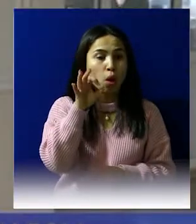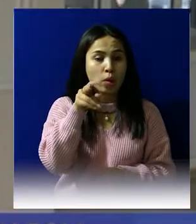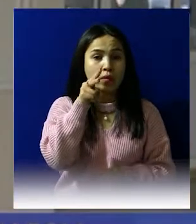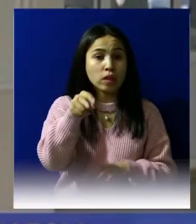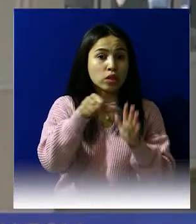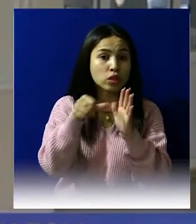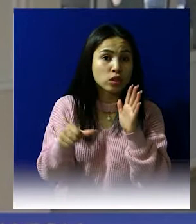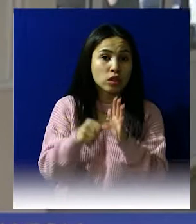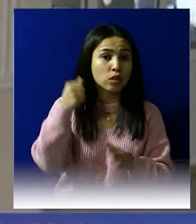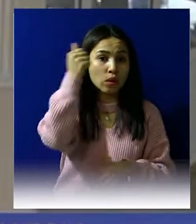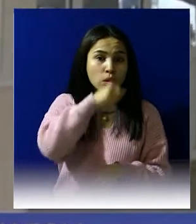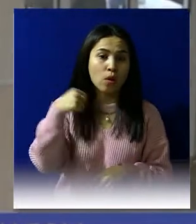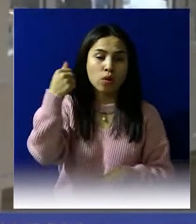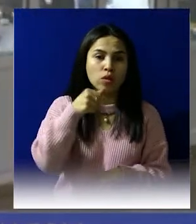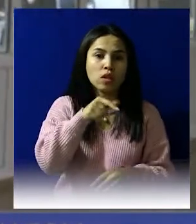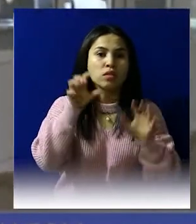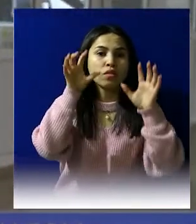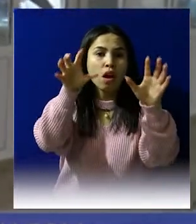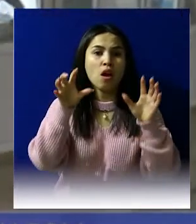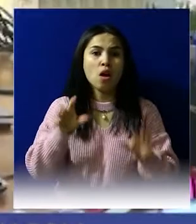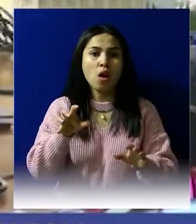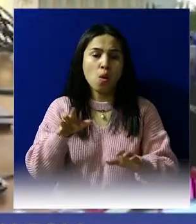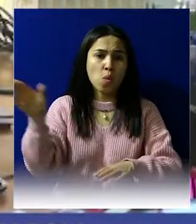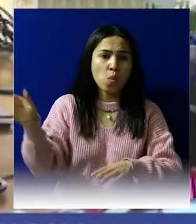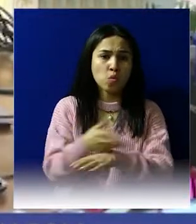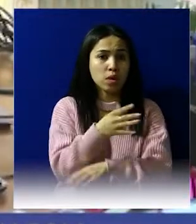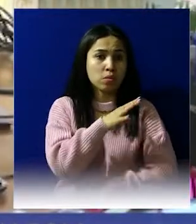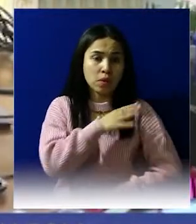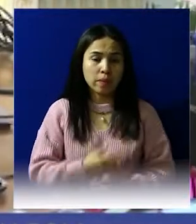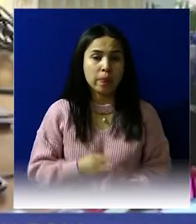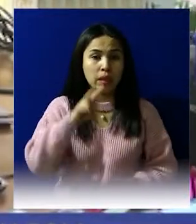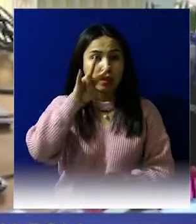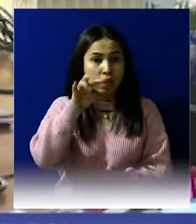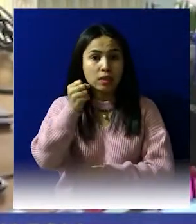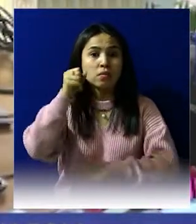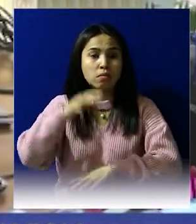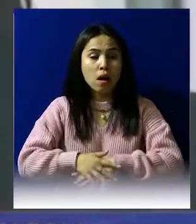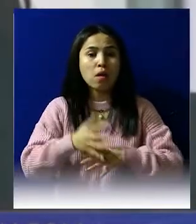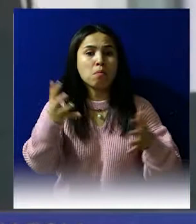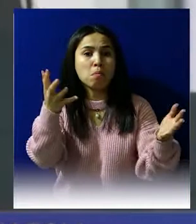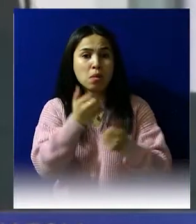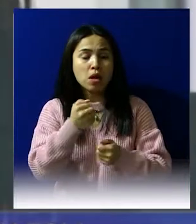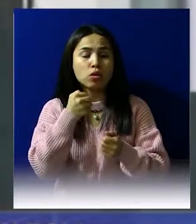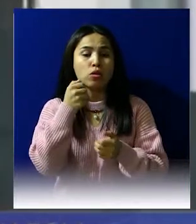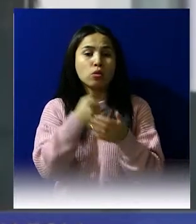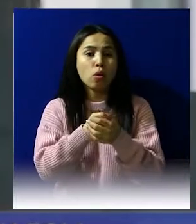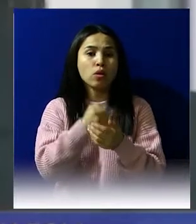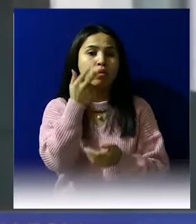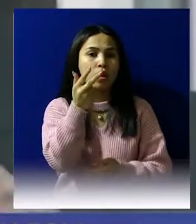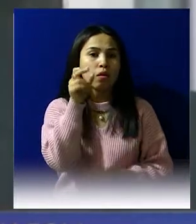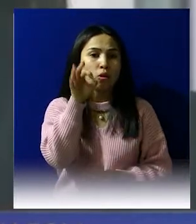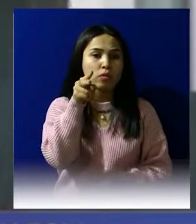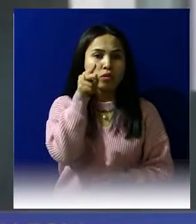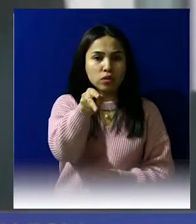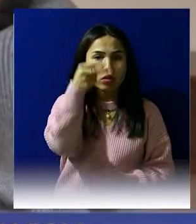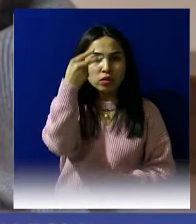ноября 2006 года и с 4 октября 2016 года перестали являться законным платежным средством. В Нацбанке эти номиналы